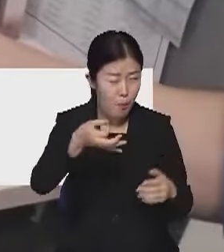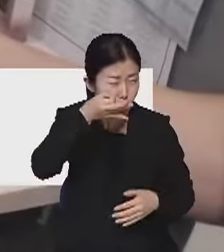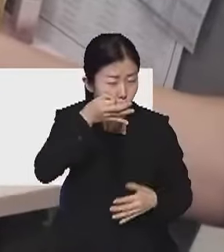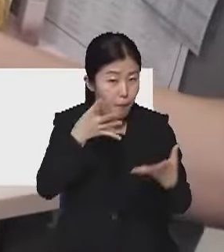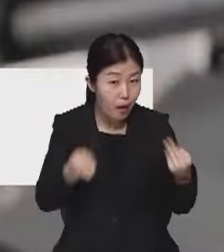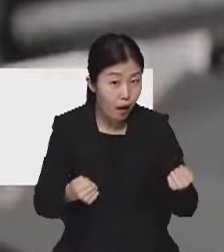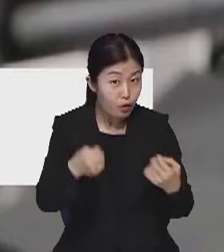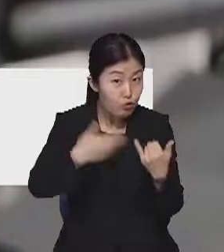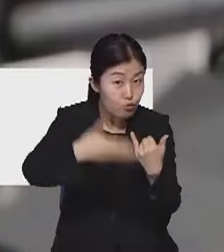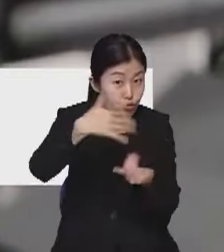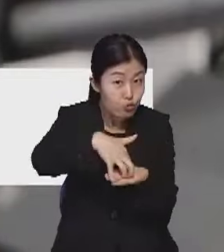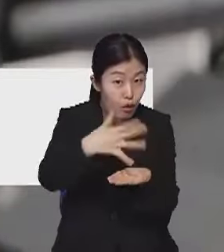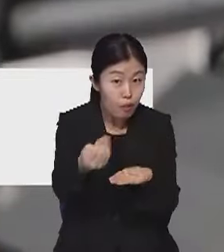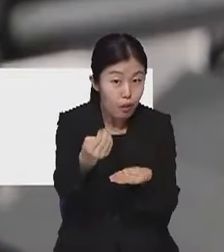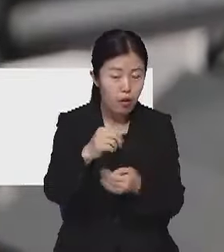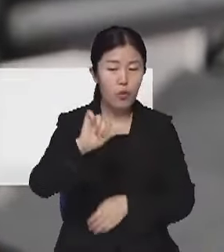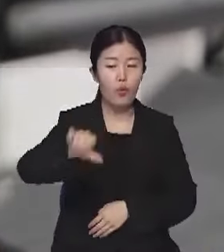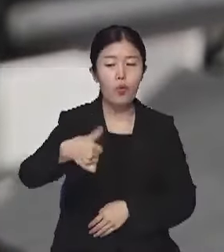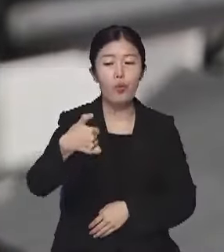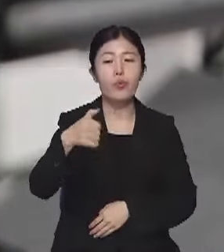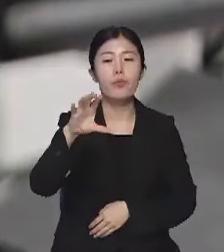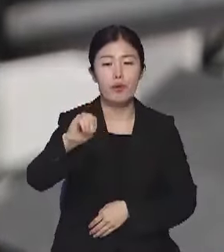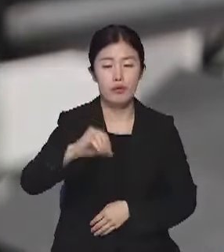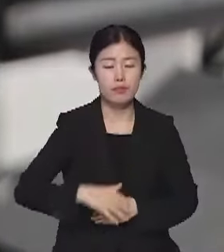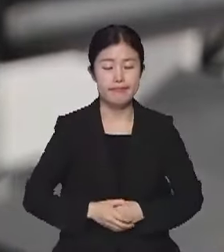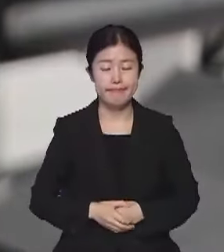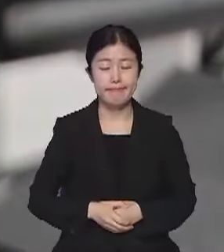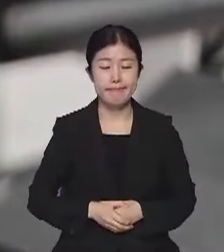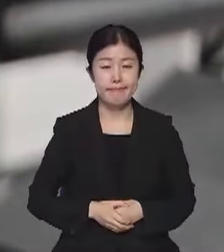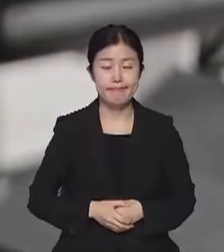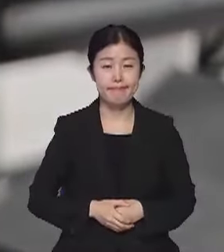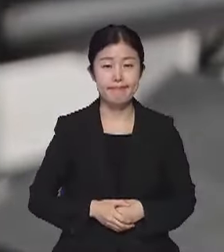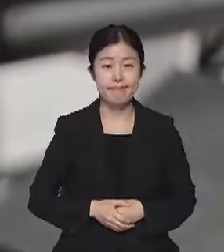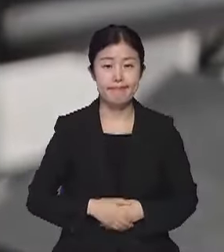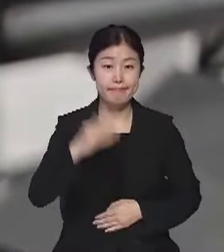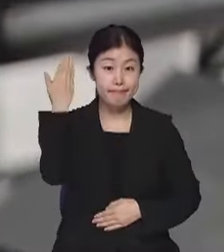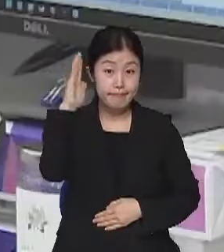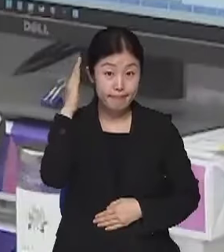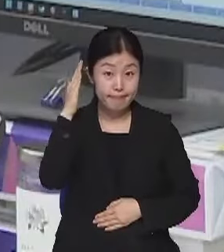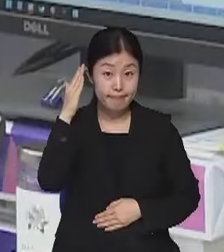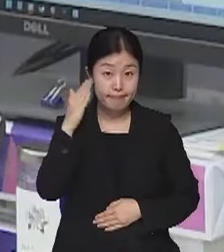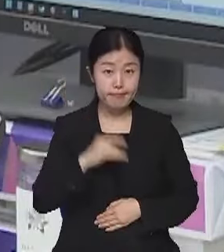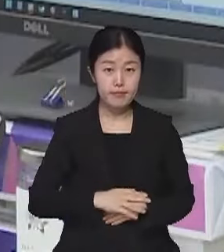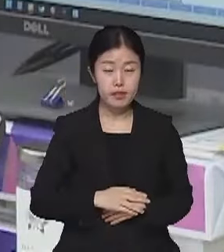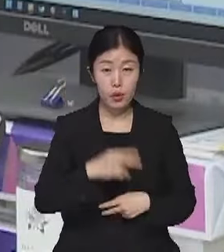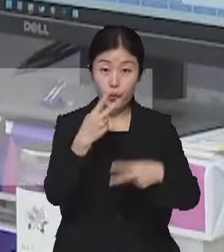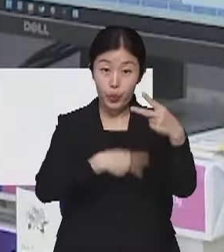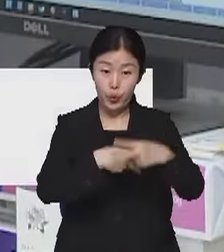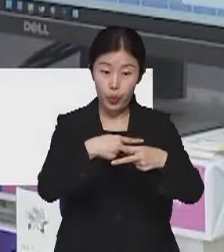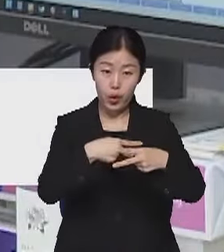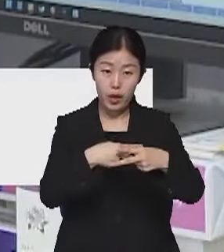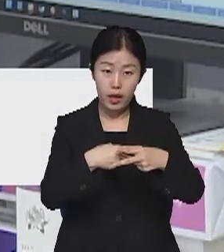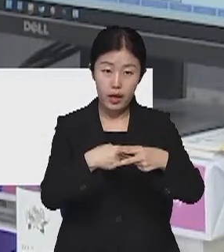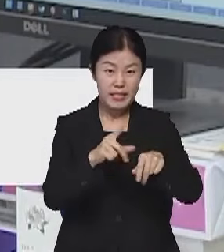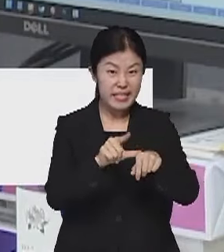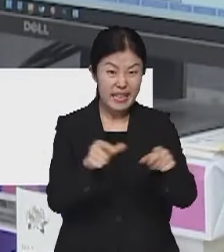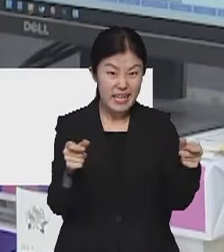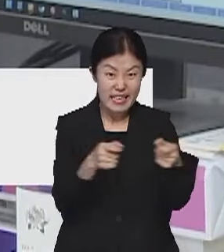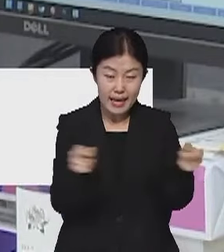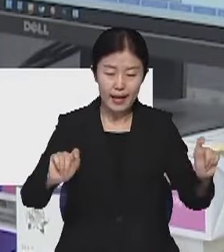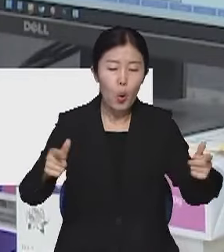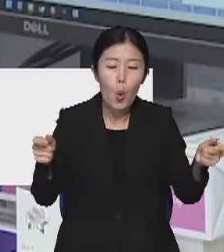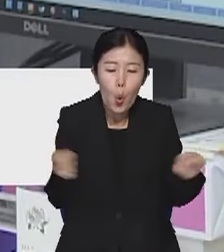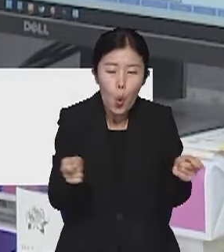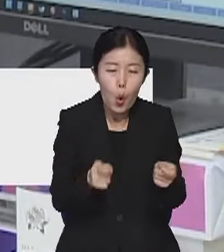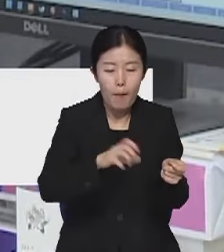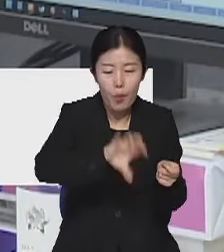콘텐츠의 조회수는 550만에 육박합니다 최근에는 길이가 짧은 쇼츠 콘텐츠를 많이 생산하고